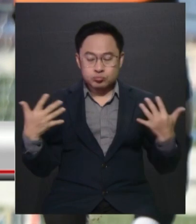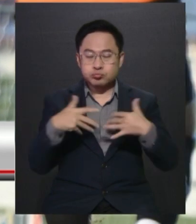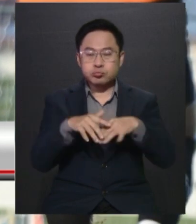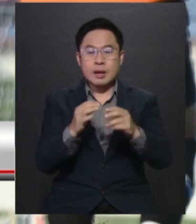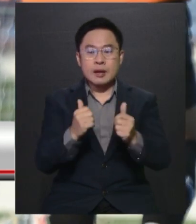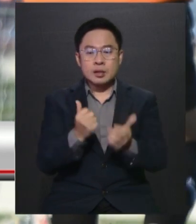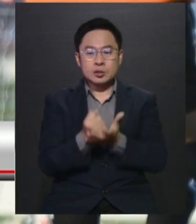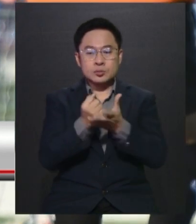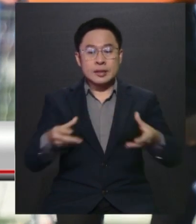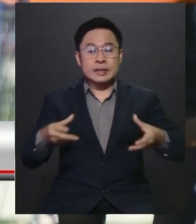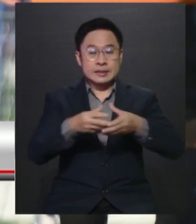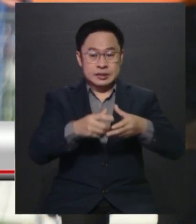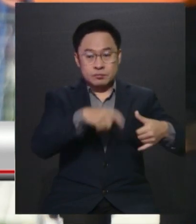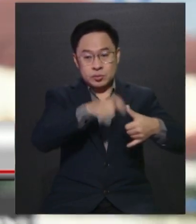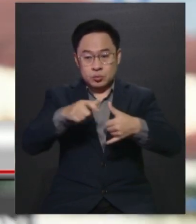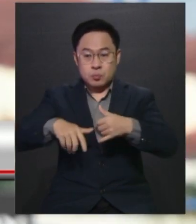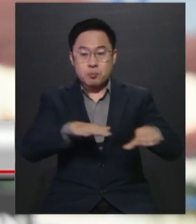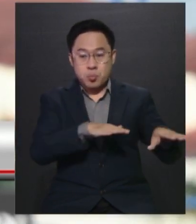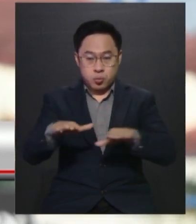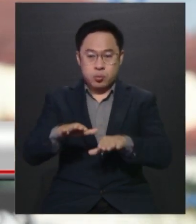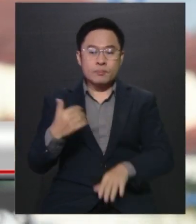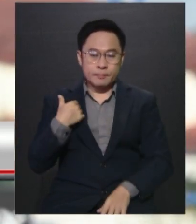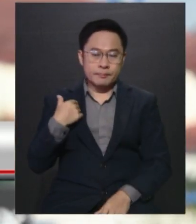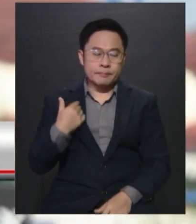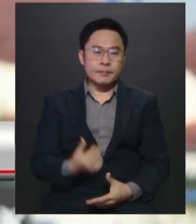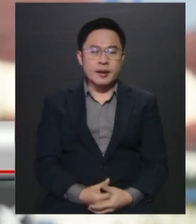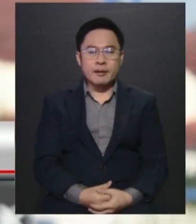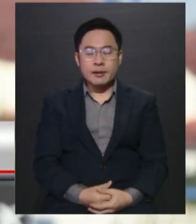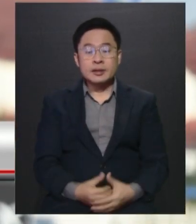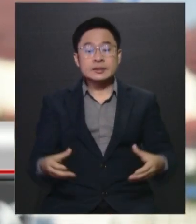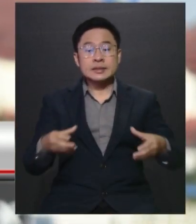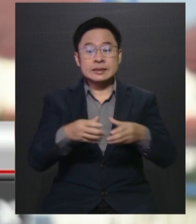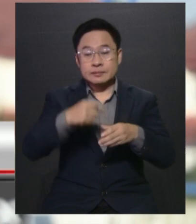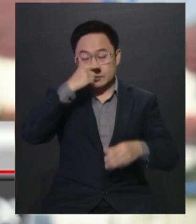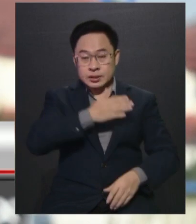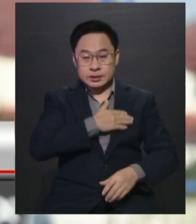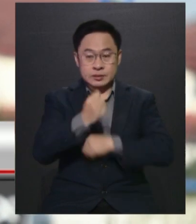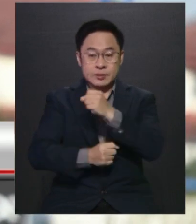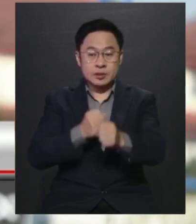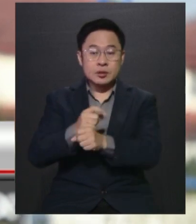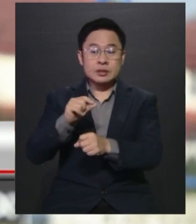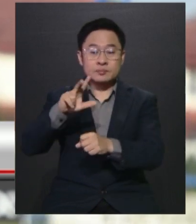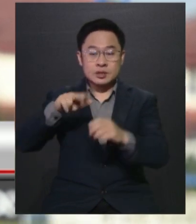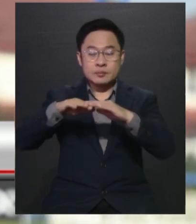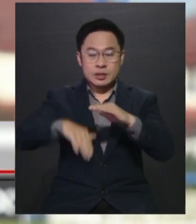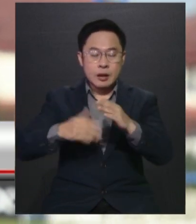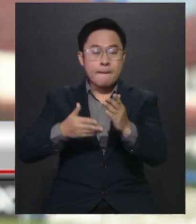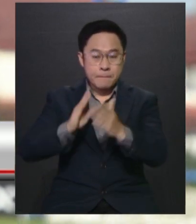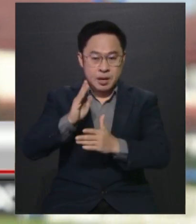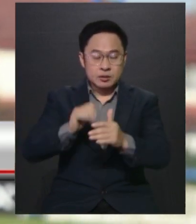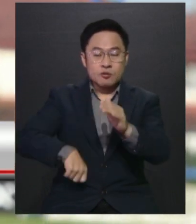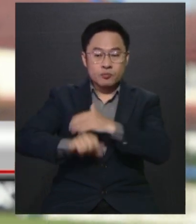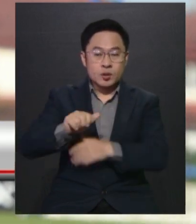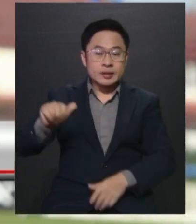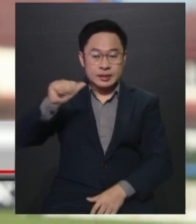ำลังในตำแหน่งต่างๆมากขึ้นนั่นเองค่ะและสำหรับทีมชาติไทยชุด U23 ของเราค่ะก็ผ่านเข้ารอบสุดท้ายของศึกชิงแชมป์